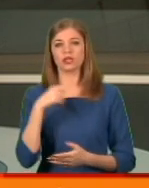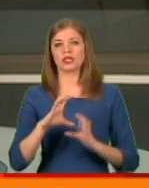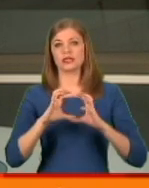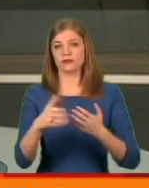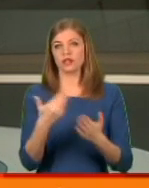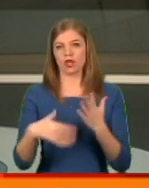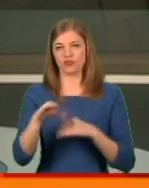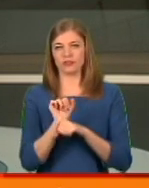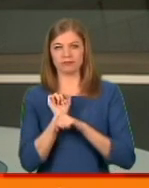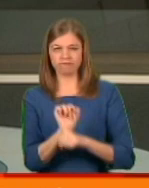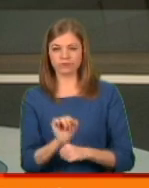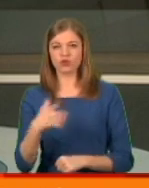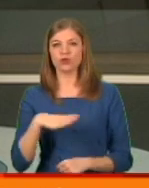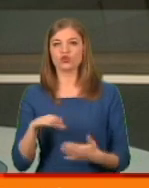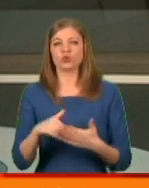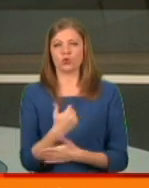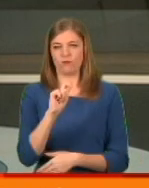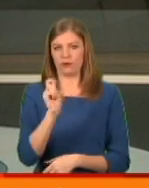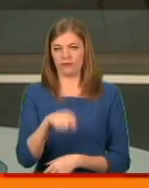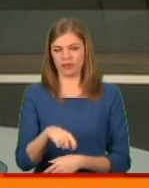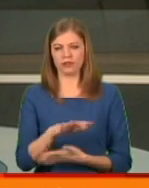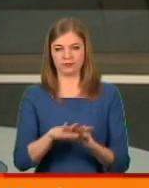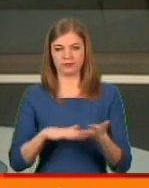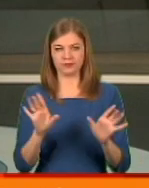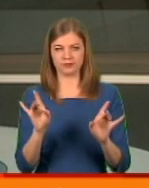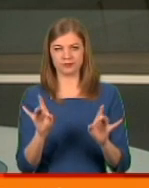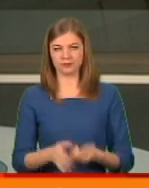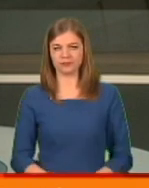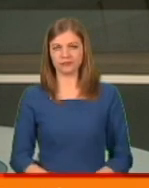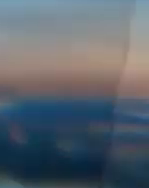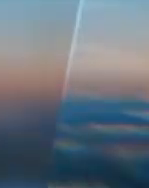наче завмер в очікуванні нової війни. Олена Лункова детальніше.